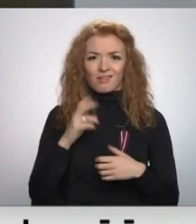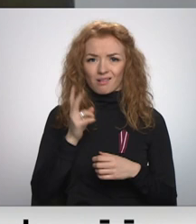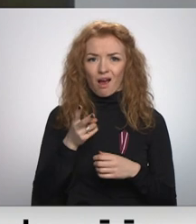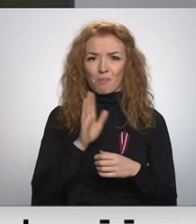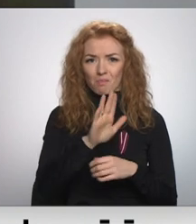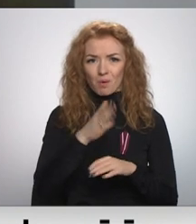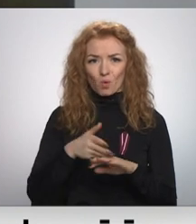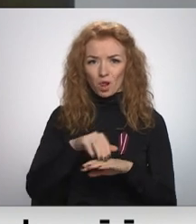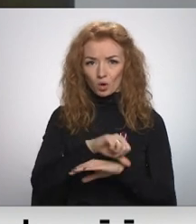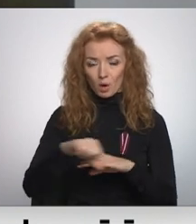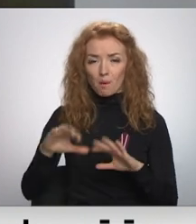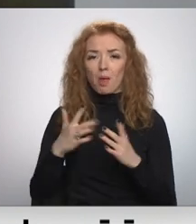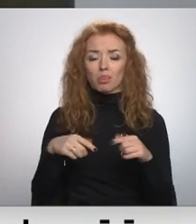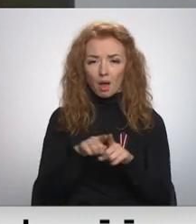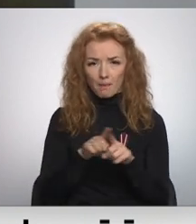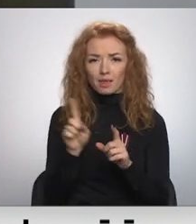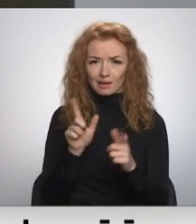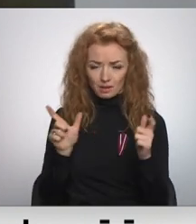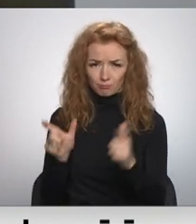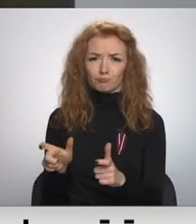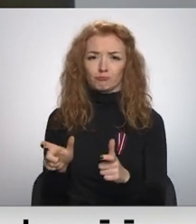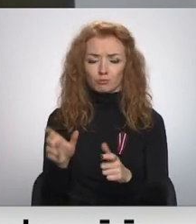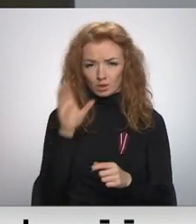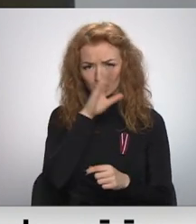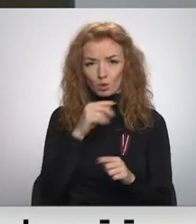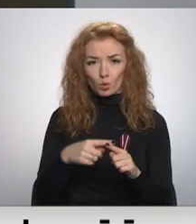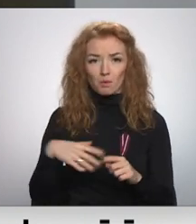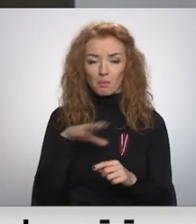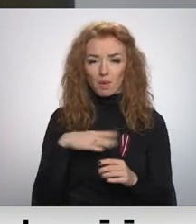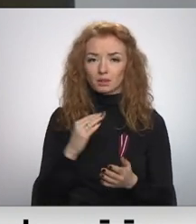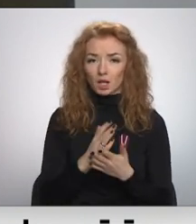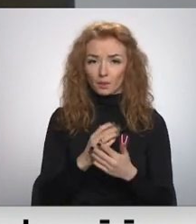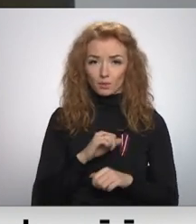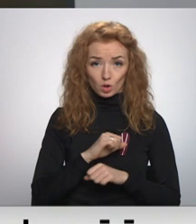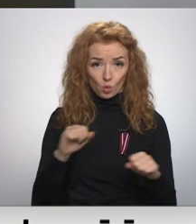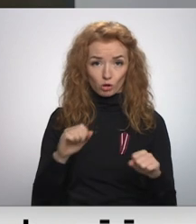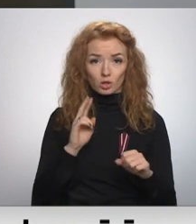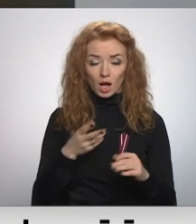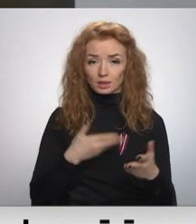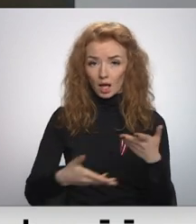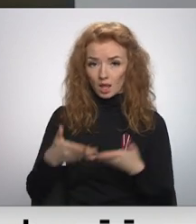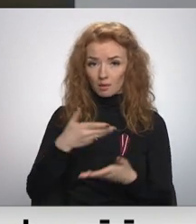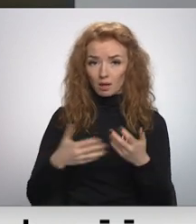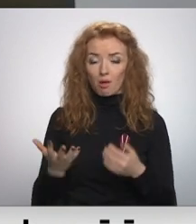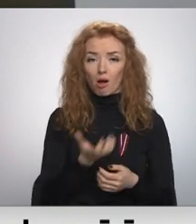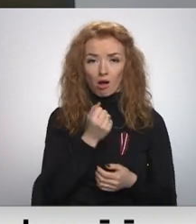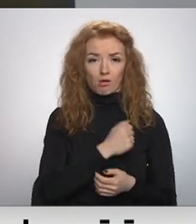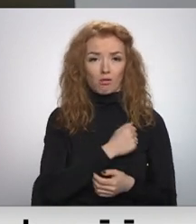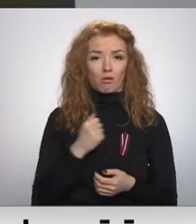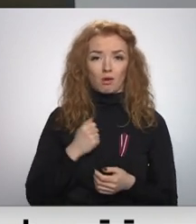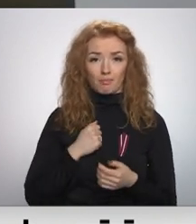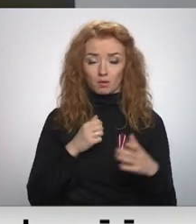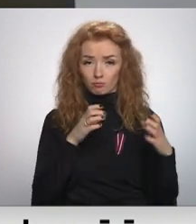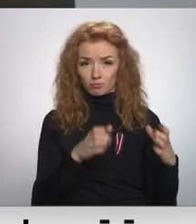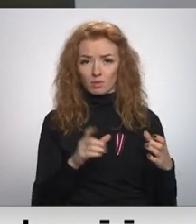bet tas nenozīmē, ka nav spēku apturēt. Un mēs esam diezgan droši par to, ka sadarbībā ar nacionālajiem bruņotiem spēkiem